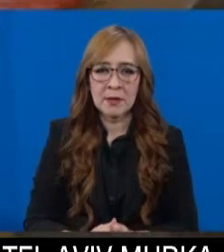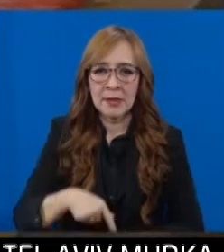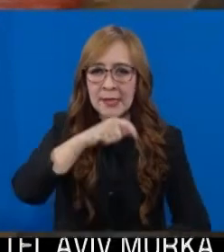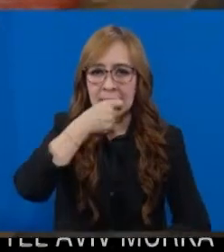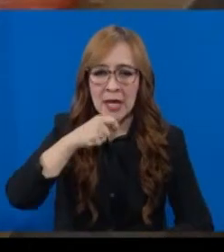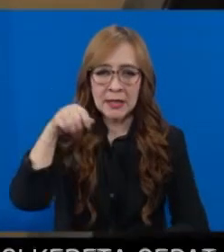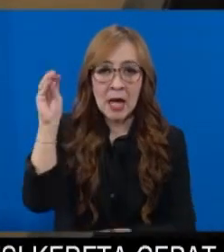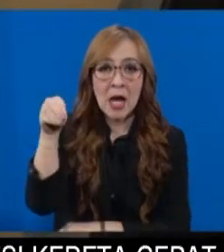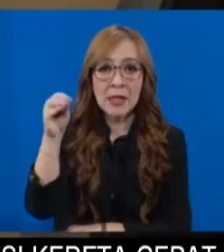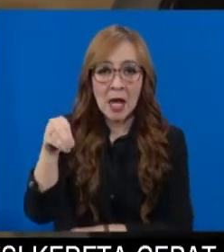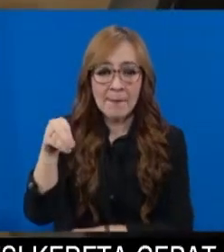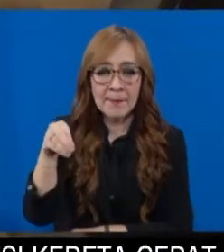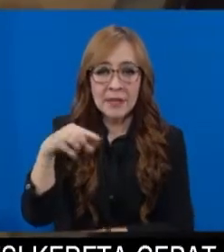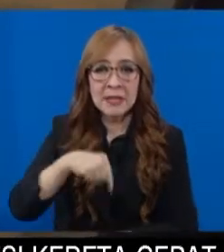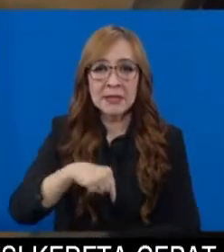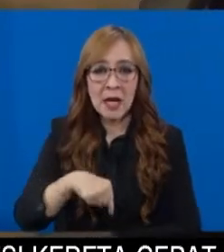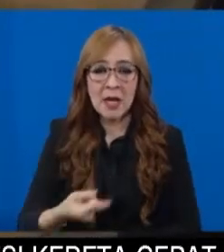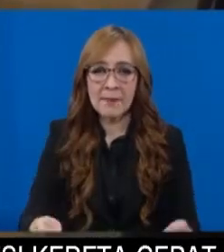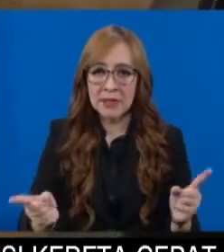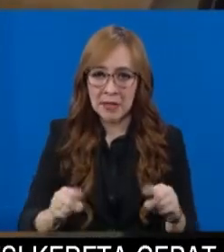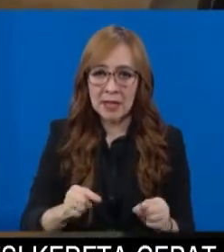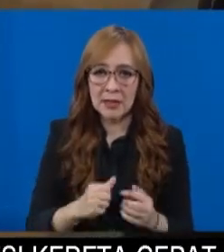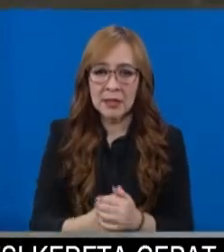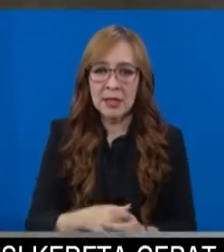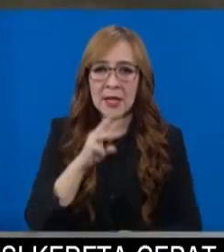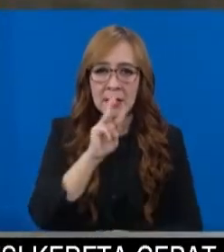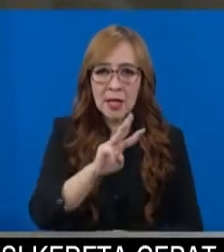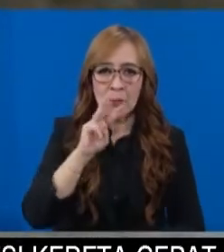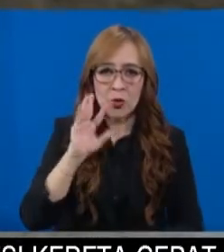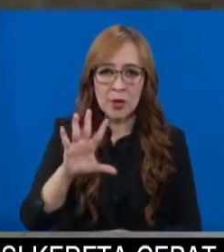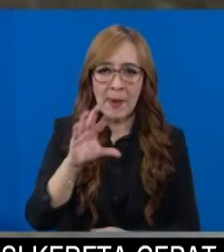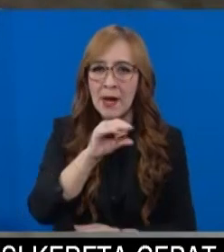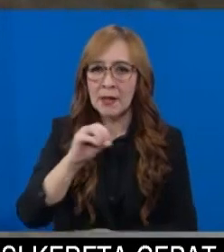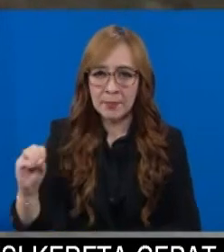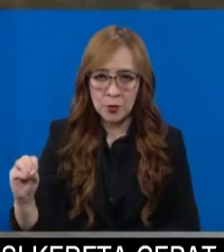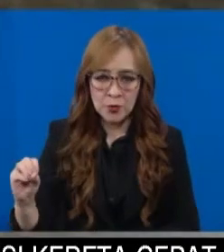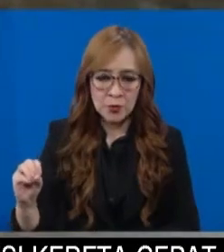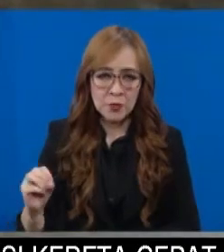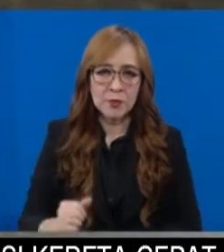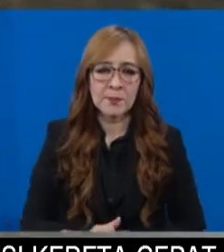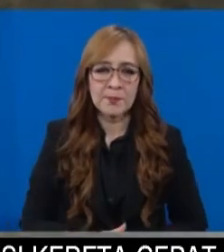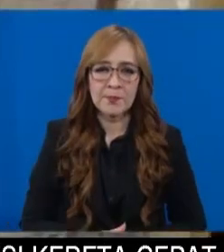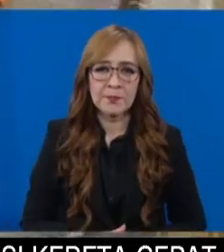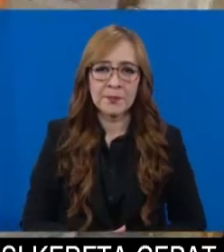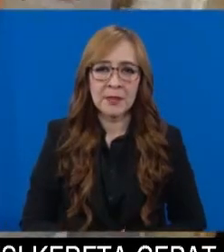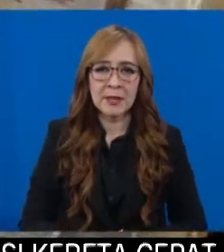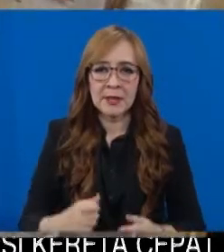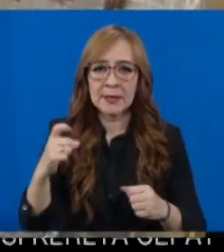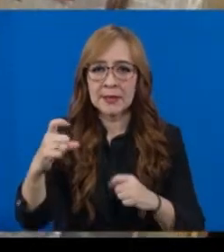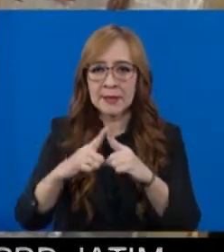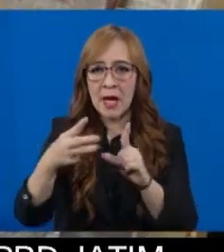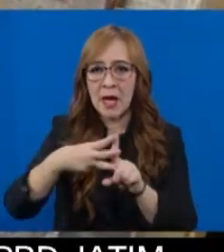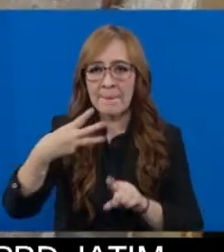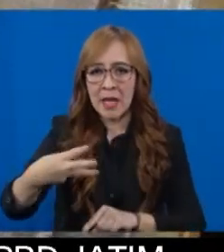normalnya 32.000 per kg kita juga naik menjadi 35.000 per kg harga cabe rawit merah yang